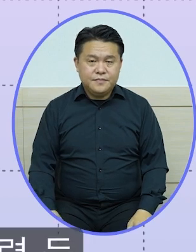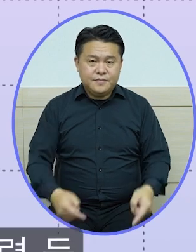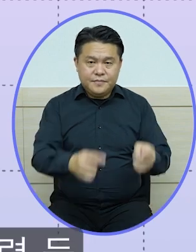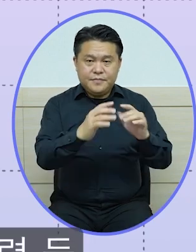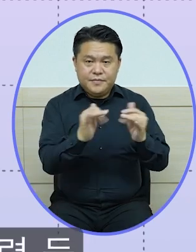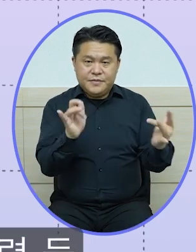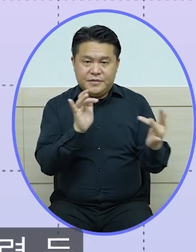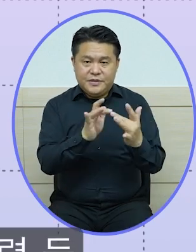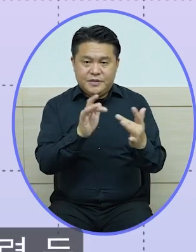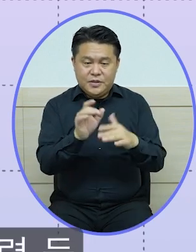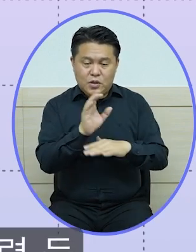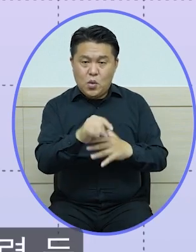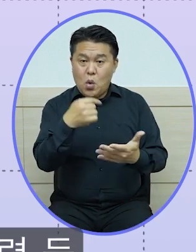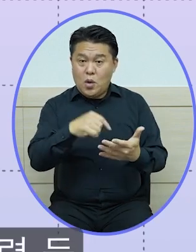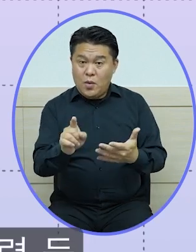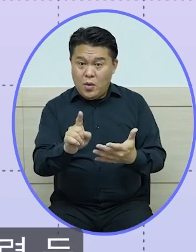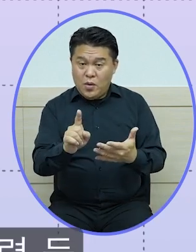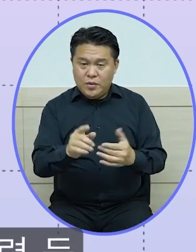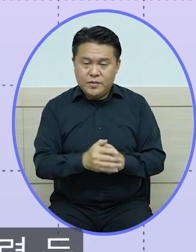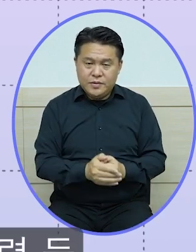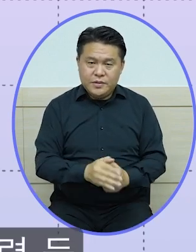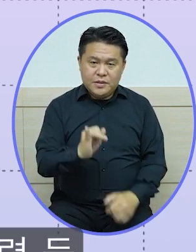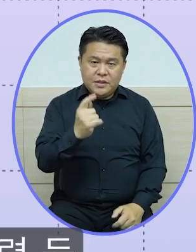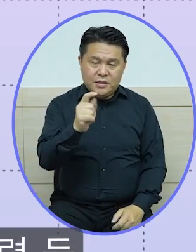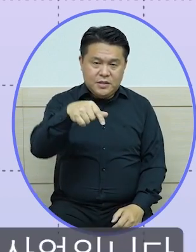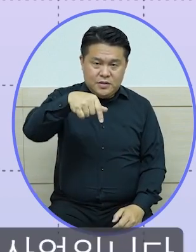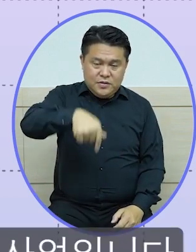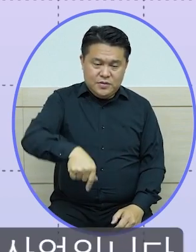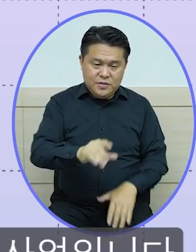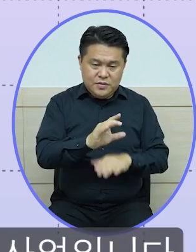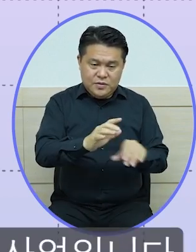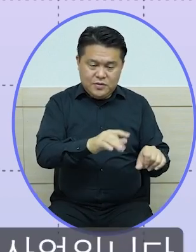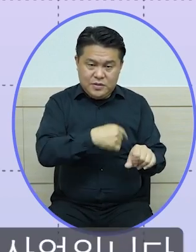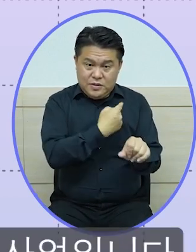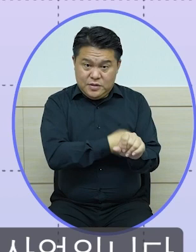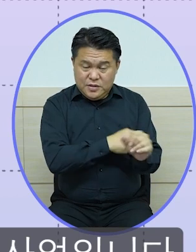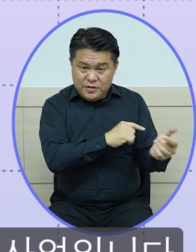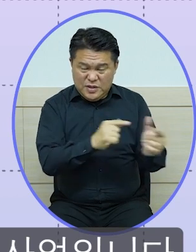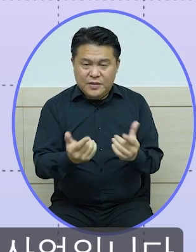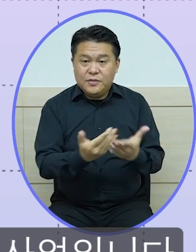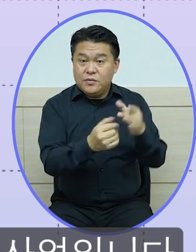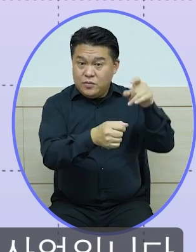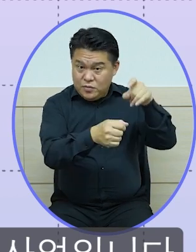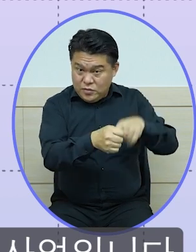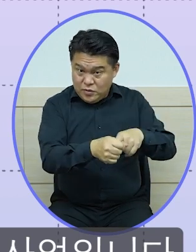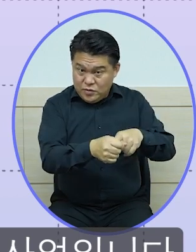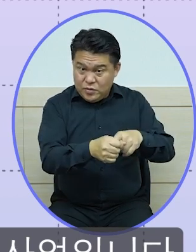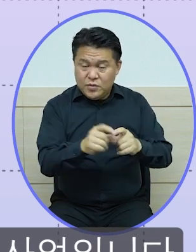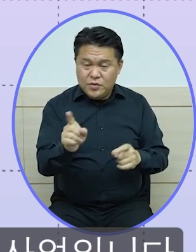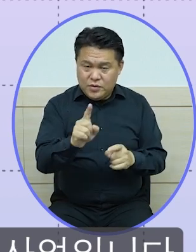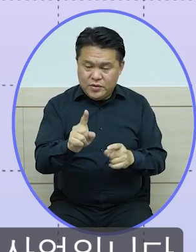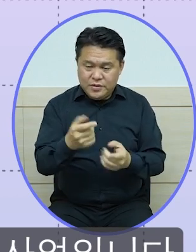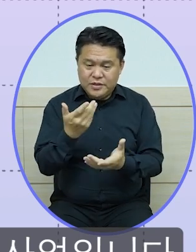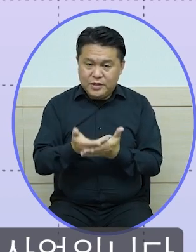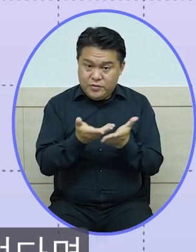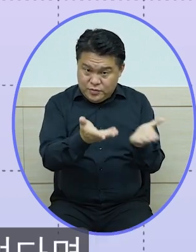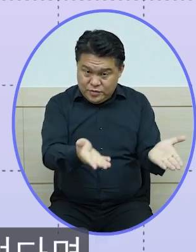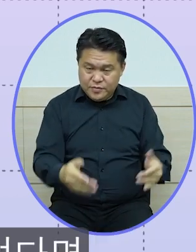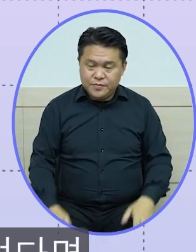참여자 온라인 전산 교육은 ITQ, 컴퓨터 활용 능력 등 전산 기술 능력 함양을 위해 교육자료를 제공해드리는